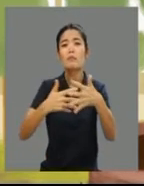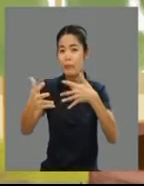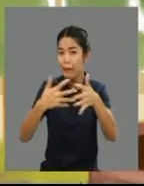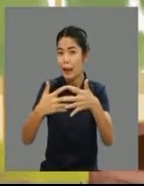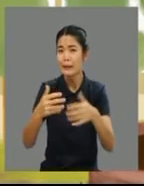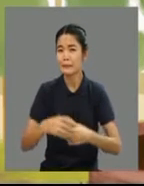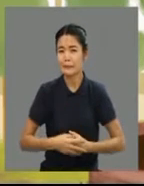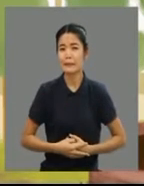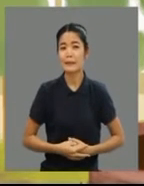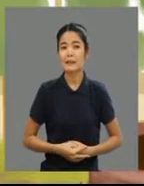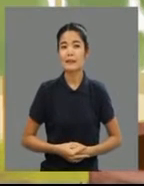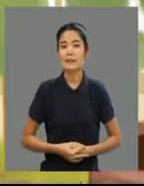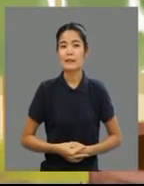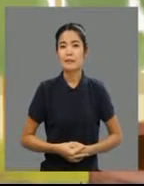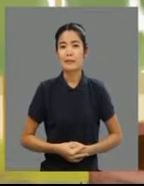นะ